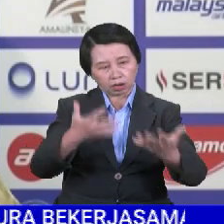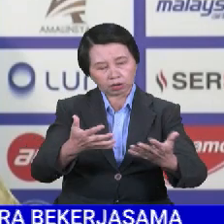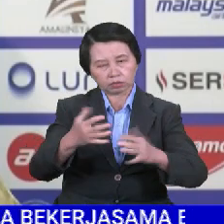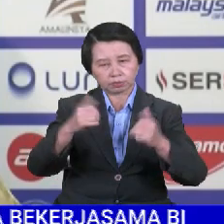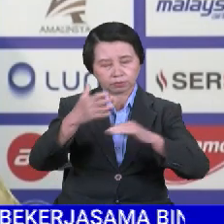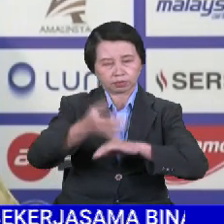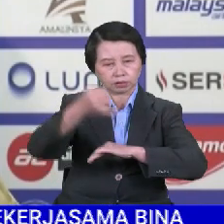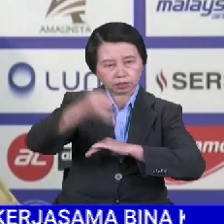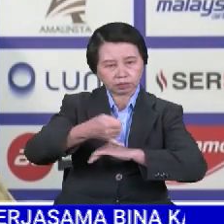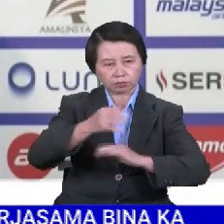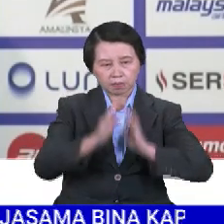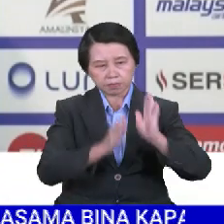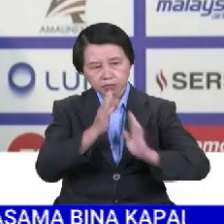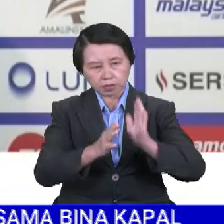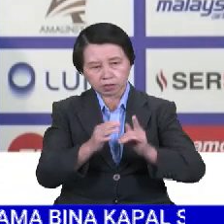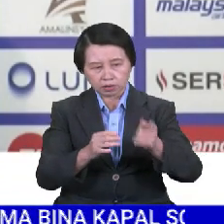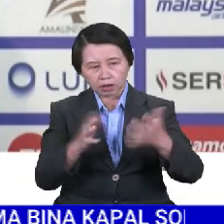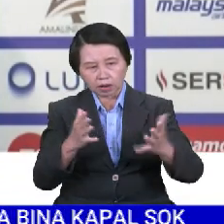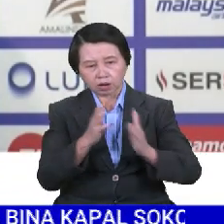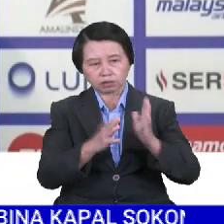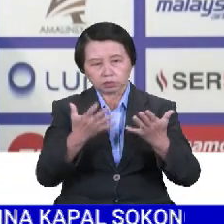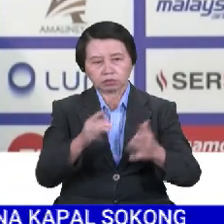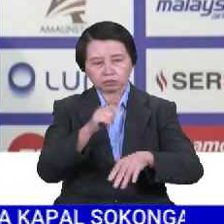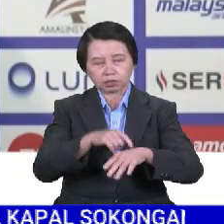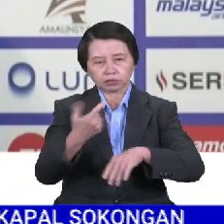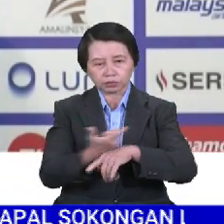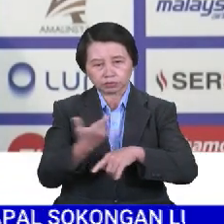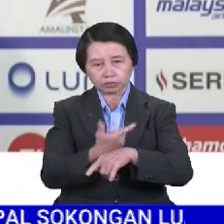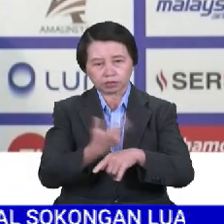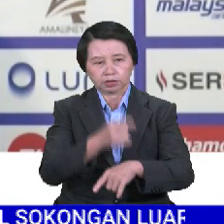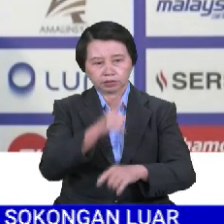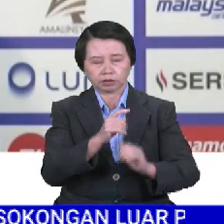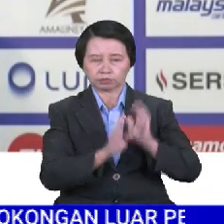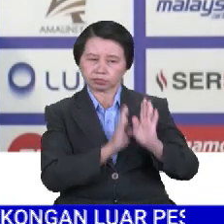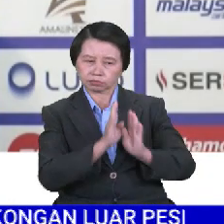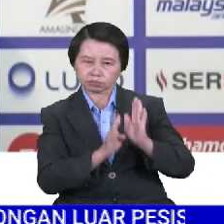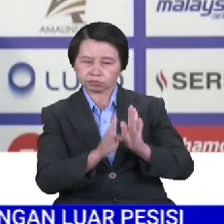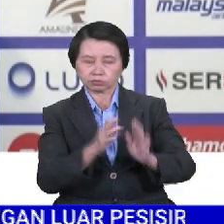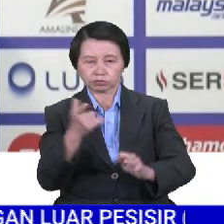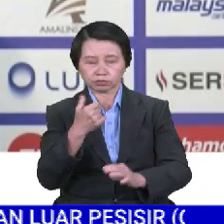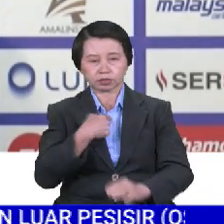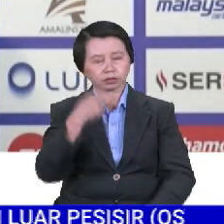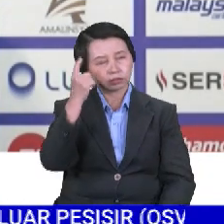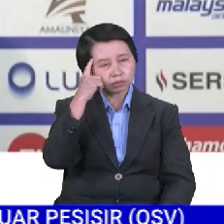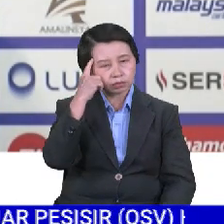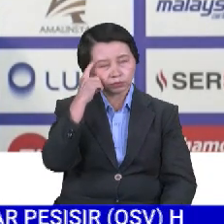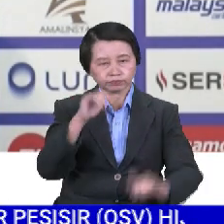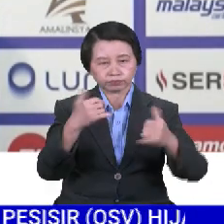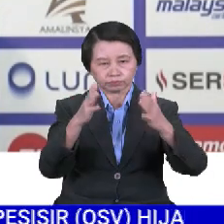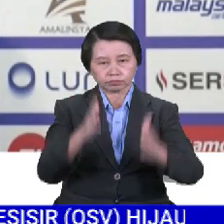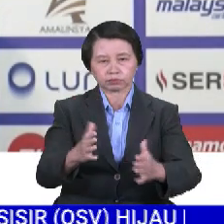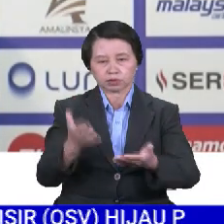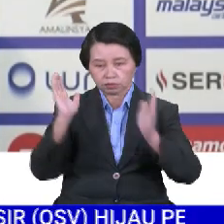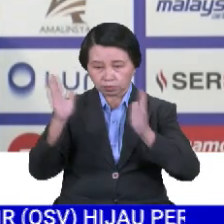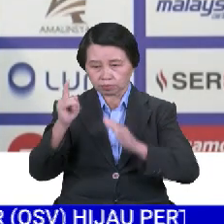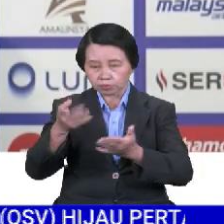diorang behavior diorang, perangai diorang masa training, dia punya attitude tu. So I think pemain-pemain tempatan